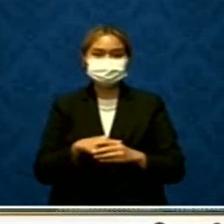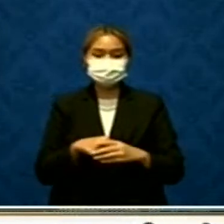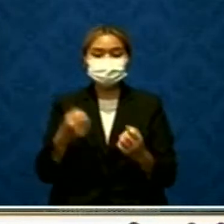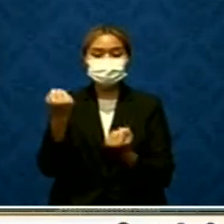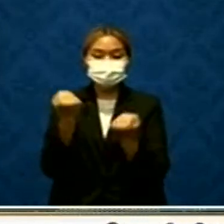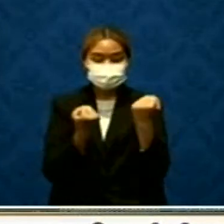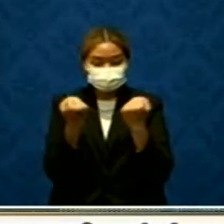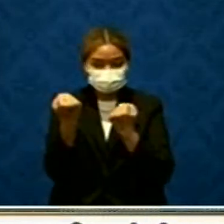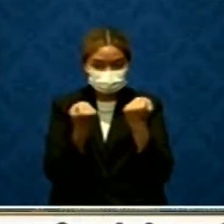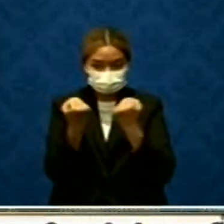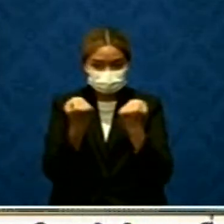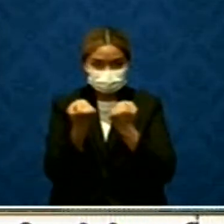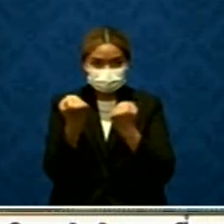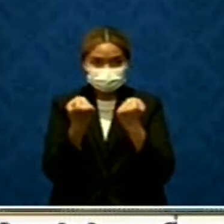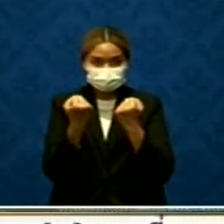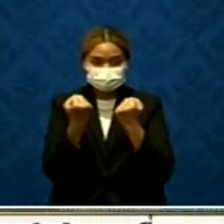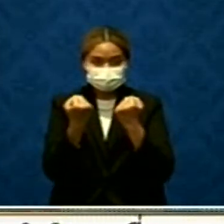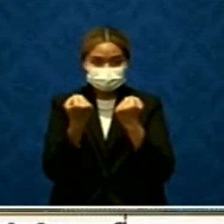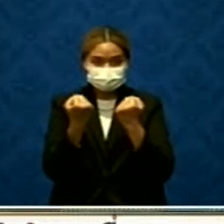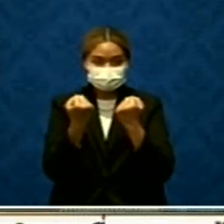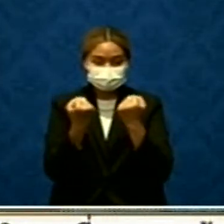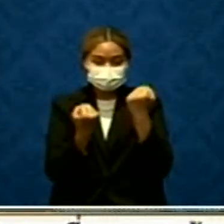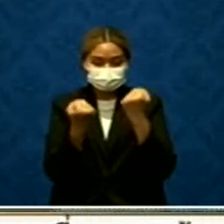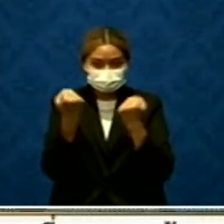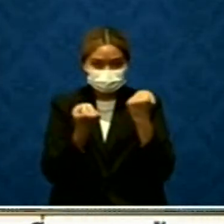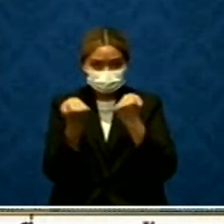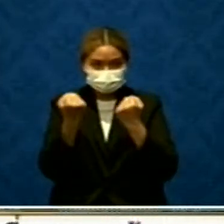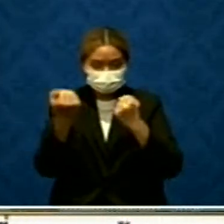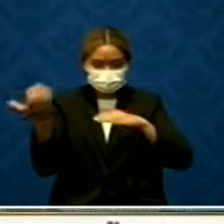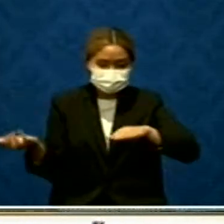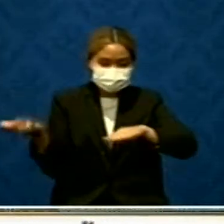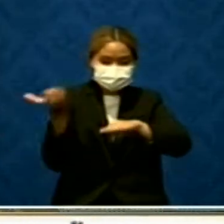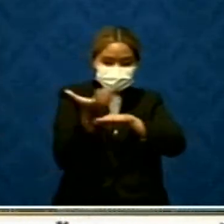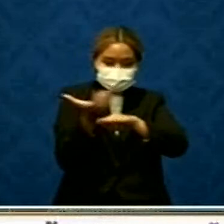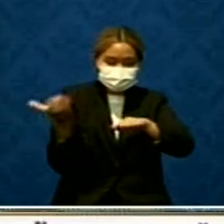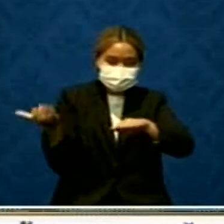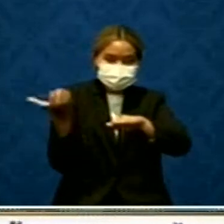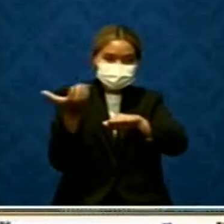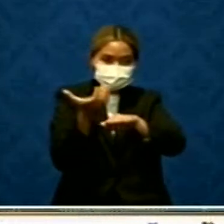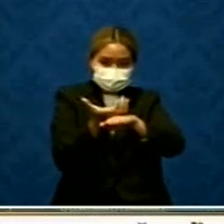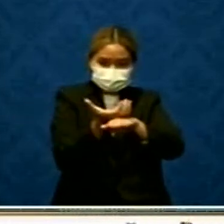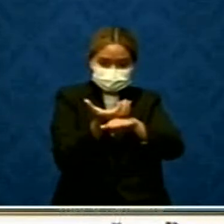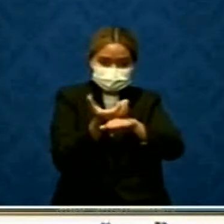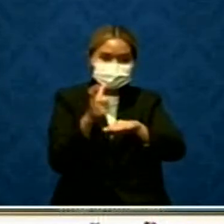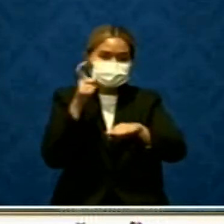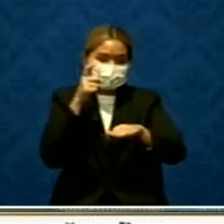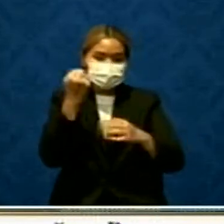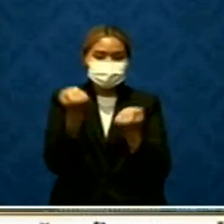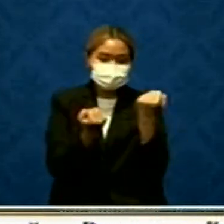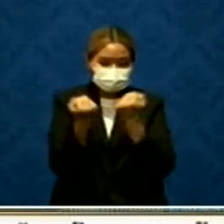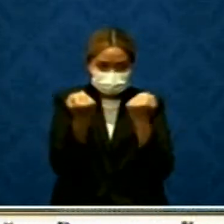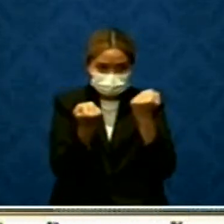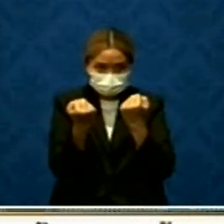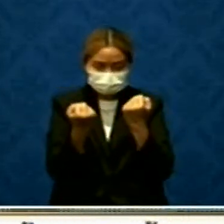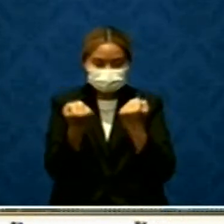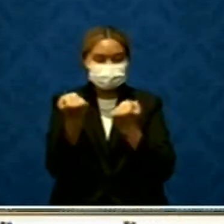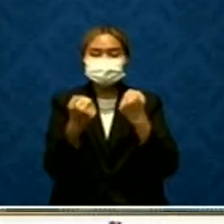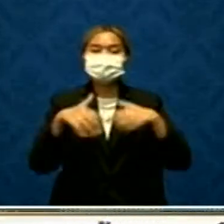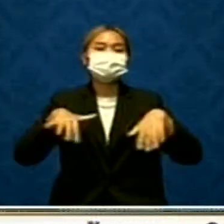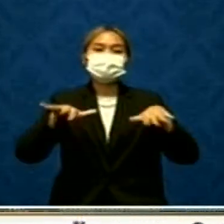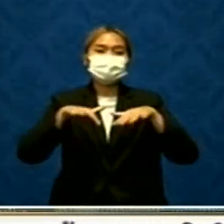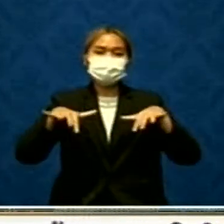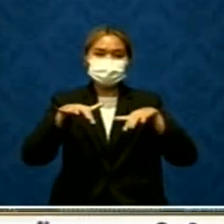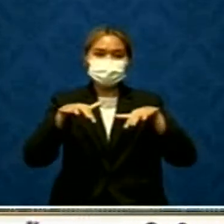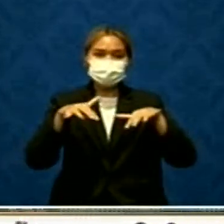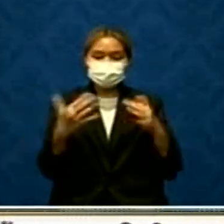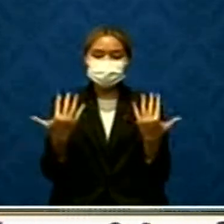ภทนะครับรถบรรทุกขนาดใหญ่เพื่อการขนส่งและรถส่วนบุคคลที่สัญจรในเมืองเนี่ยไปวิ่งร่วมกันก็ทำ